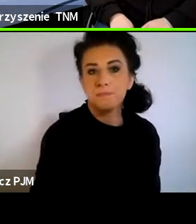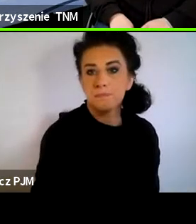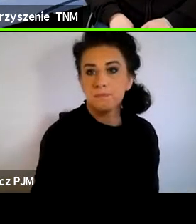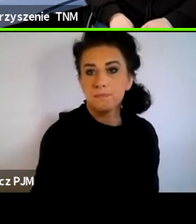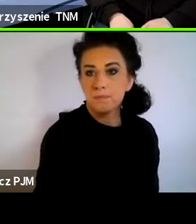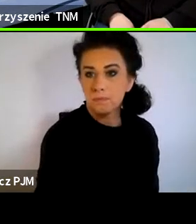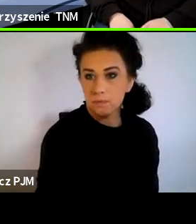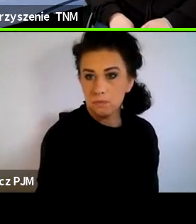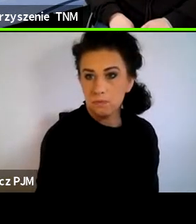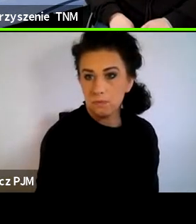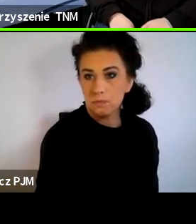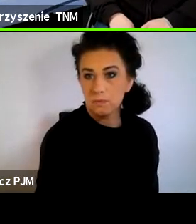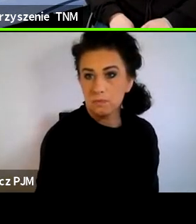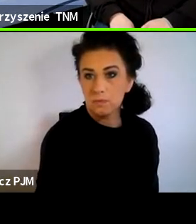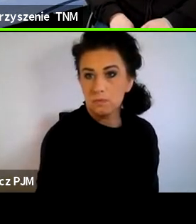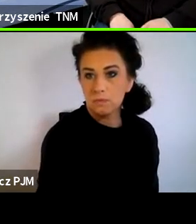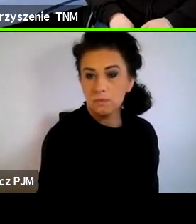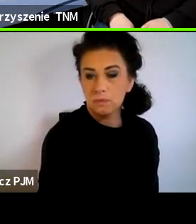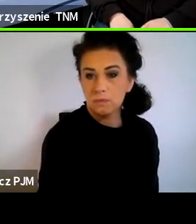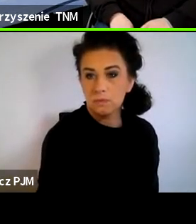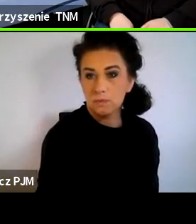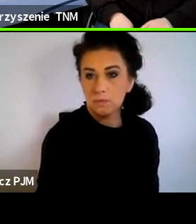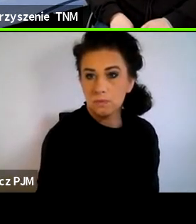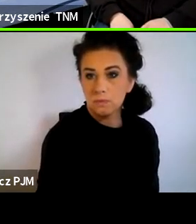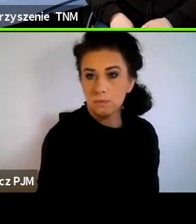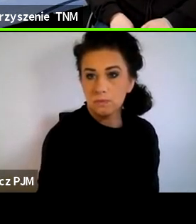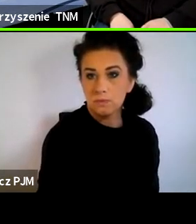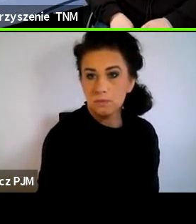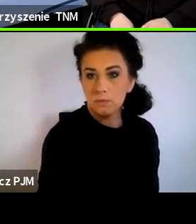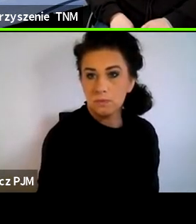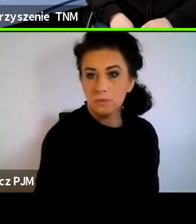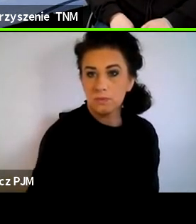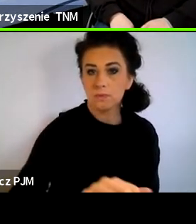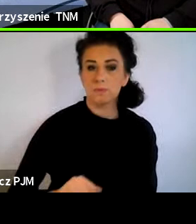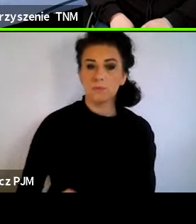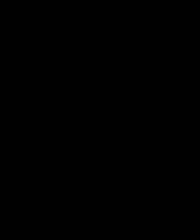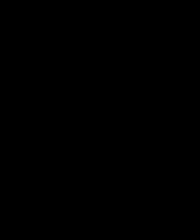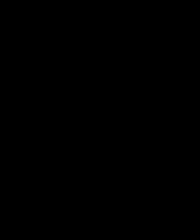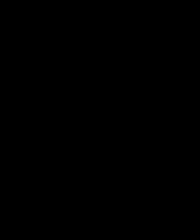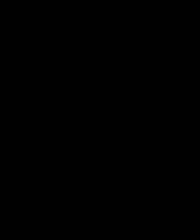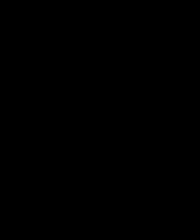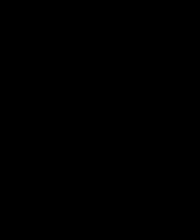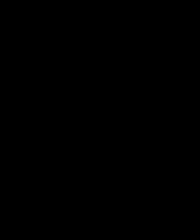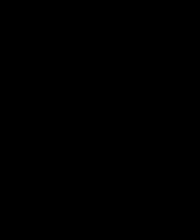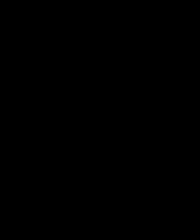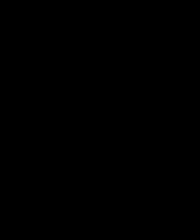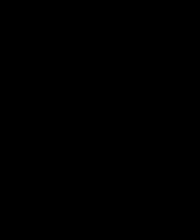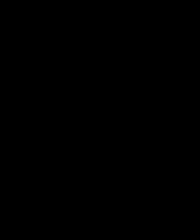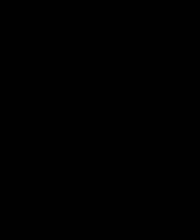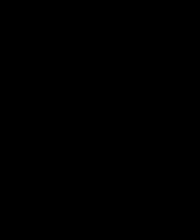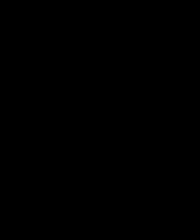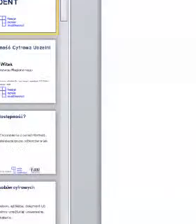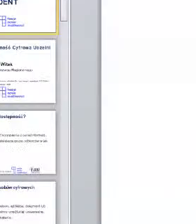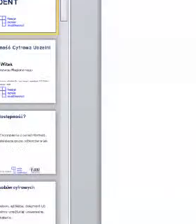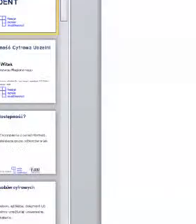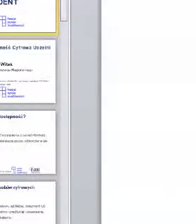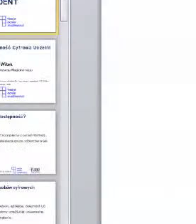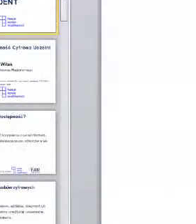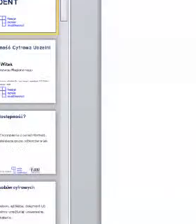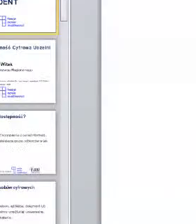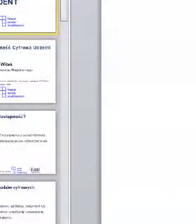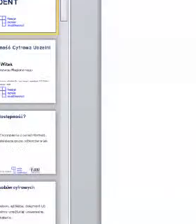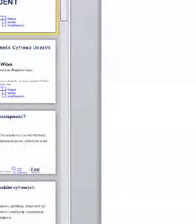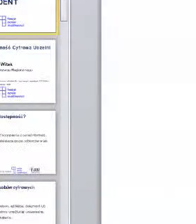Także już uruchamiamy prezentację i będziemy mogli zaczynać. Ja będę przełączał prezentację.